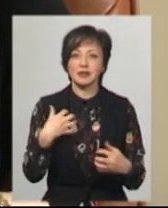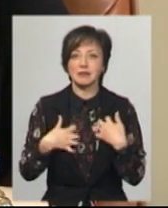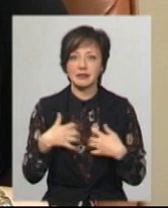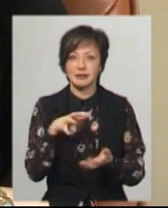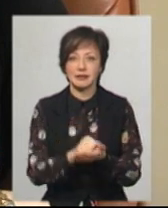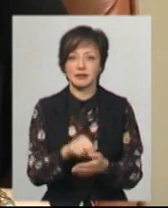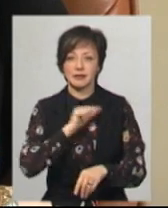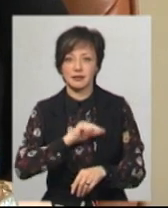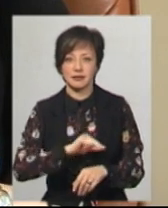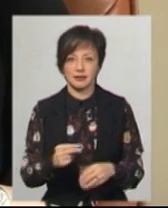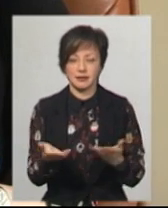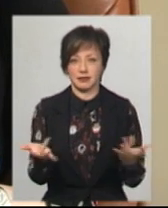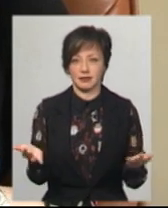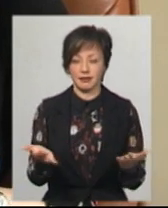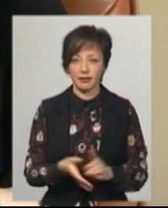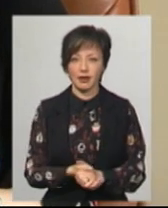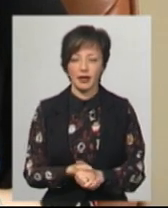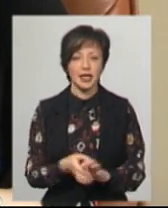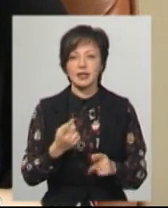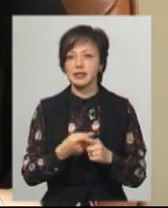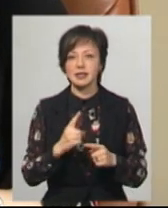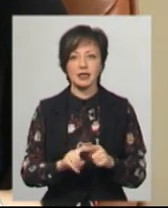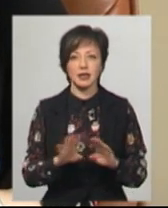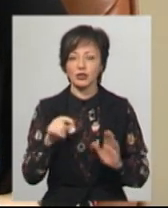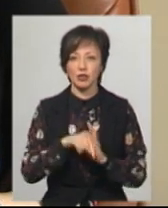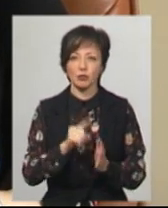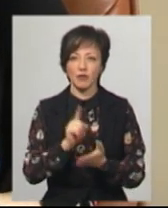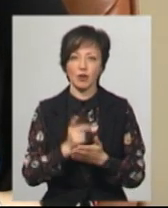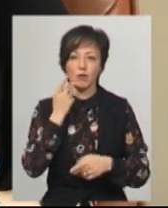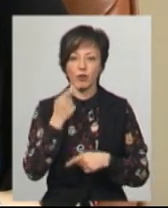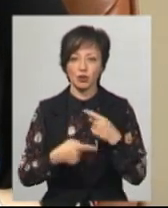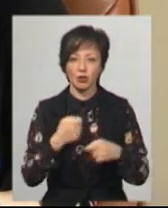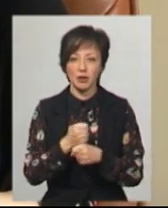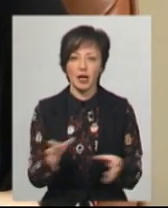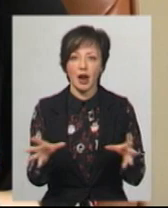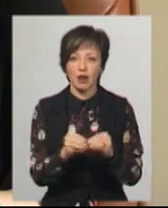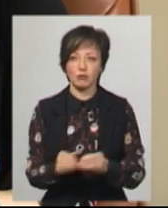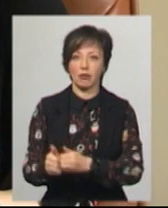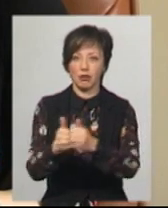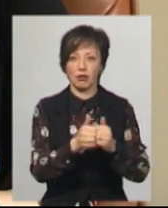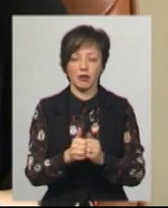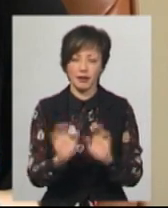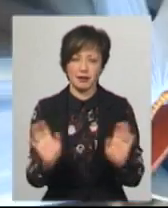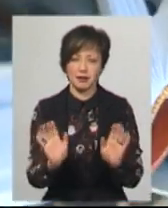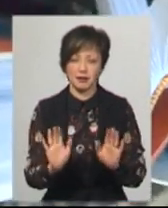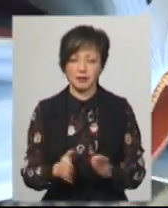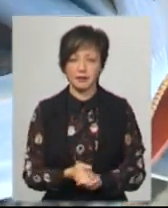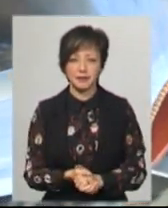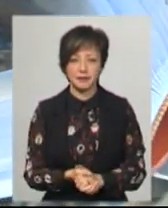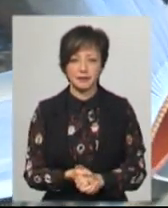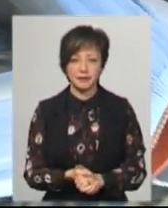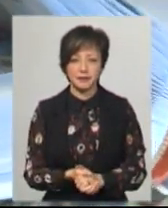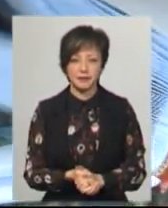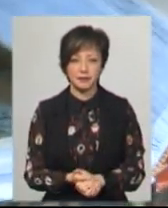були зайняті роботою. Це не значить, що ми повинні постійно робити все разом, бо ми знаходимося на одній території.